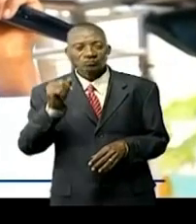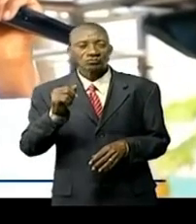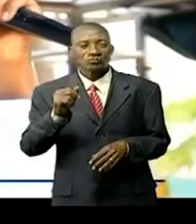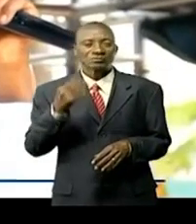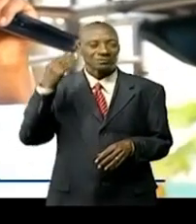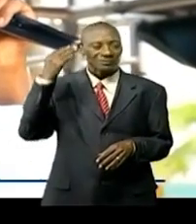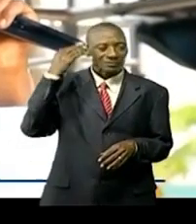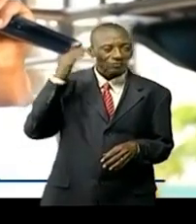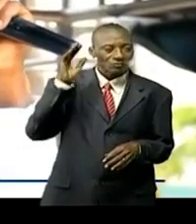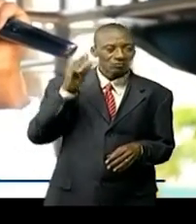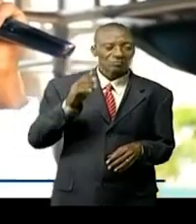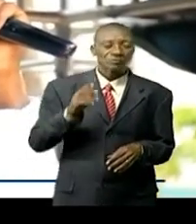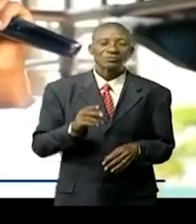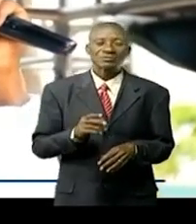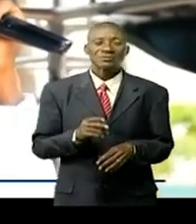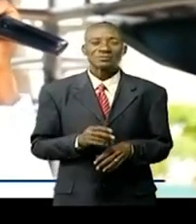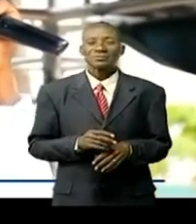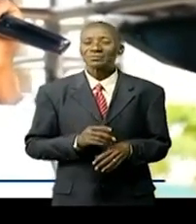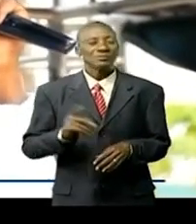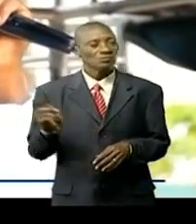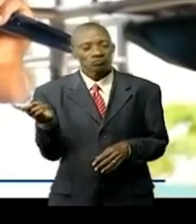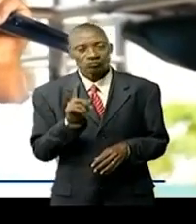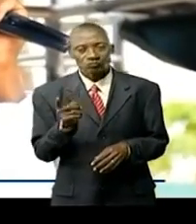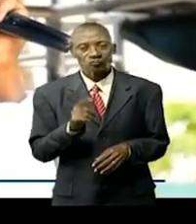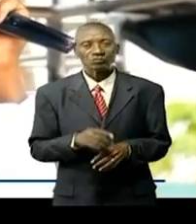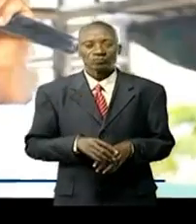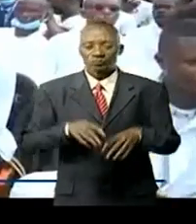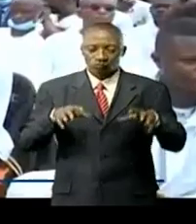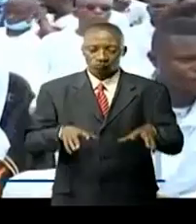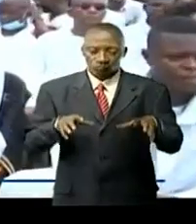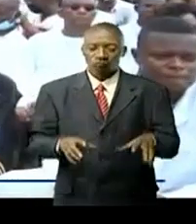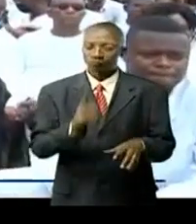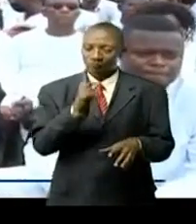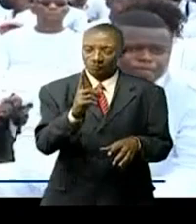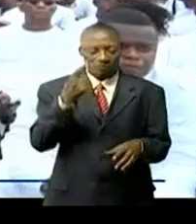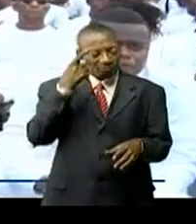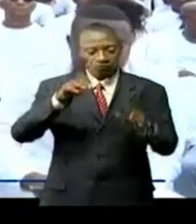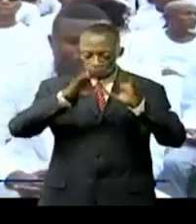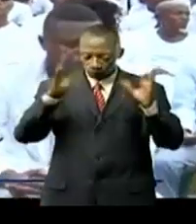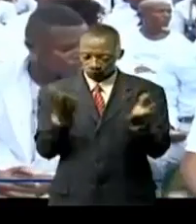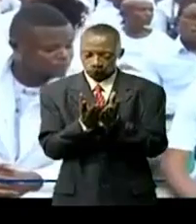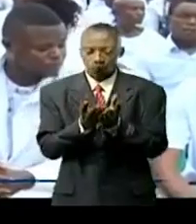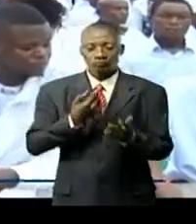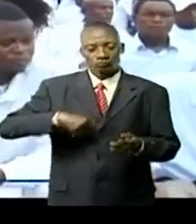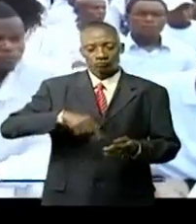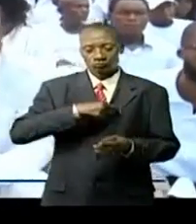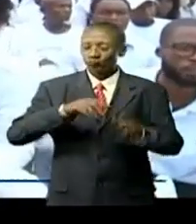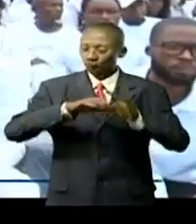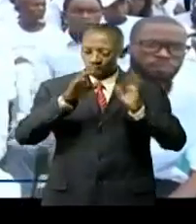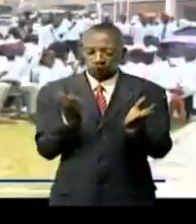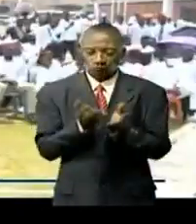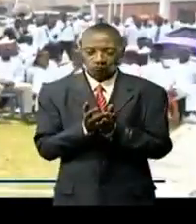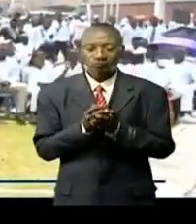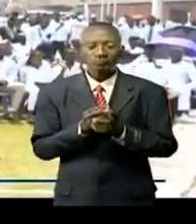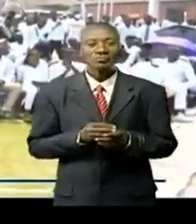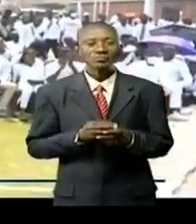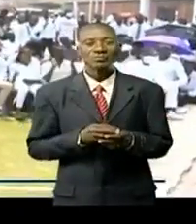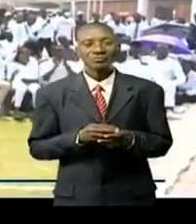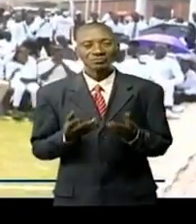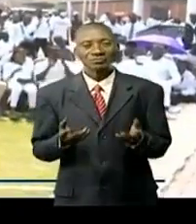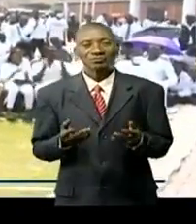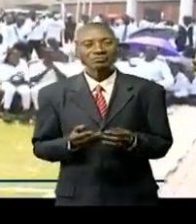un Congo pour les Mukongo, il y a un Congo pour tous. Au total, 1500 associations, mouvements de